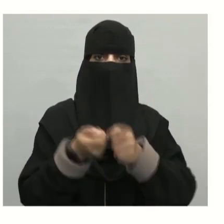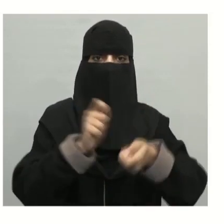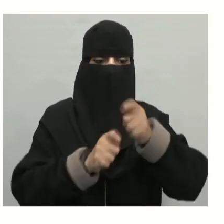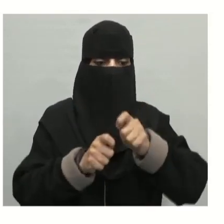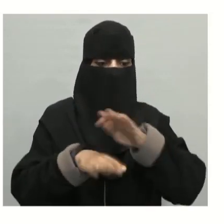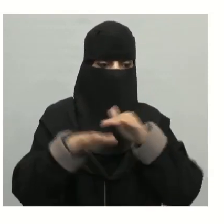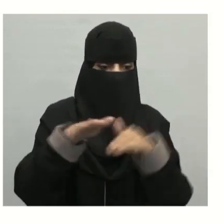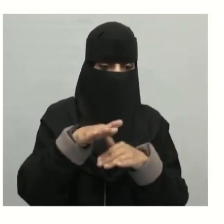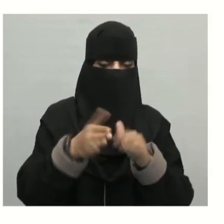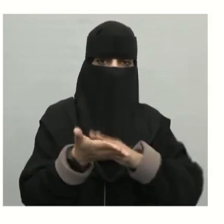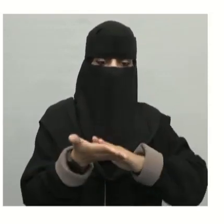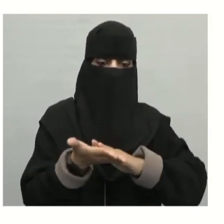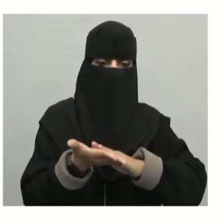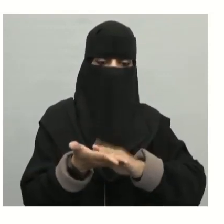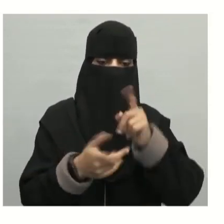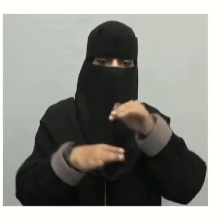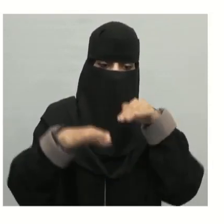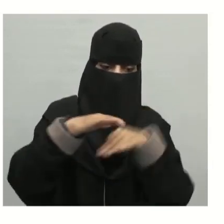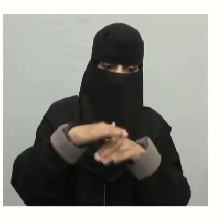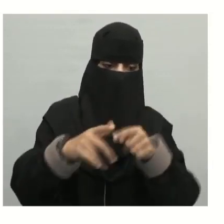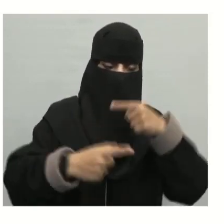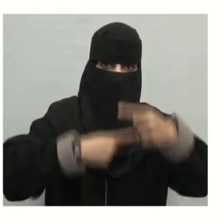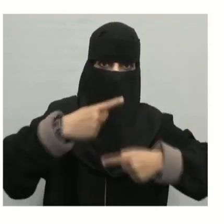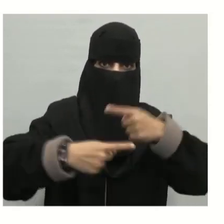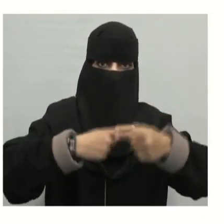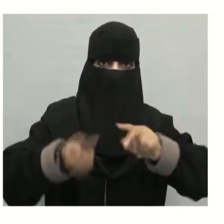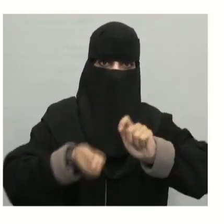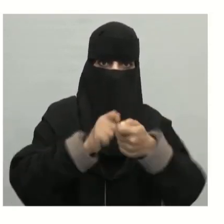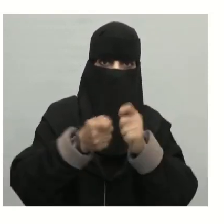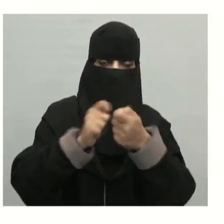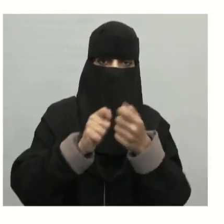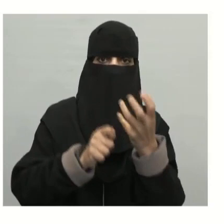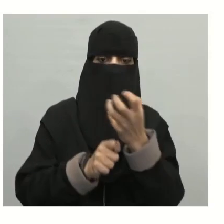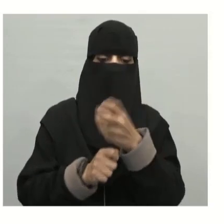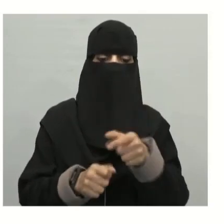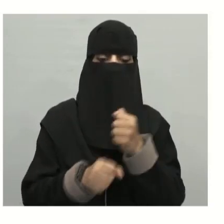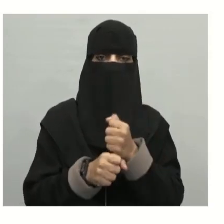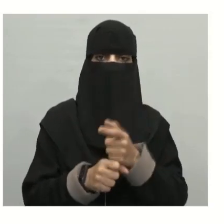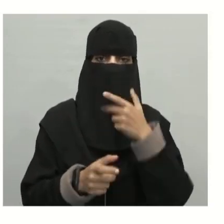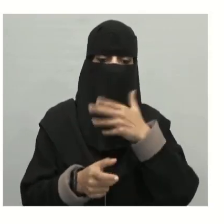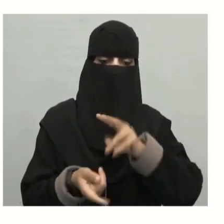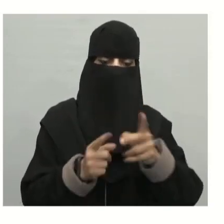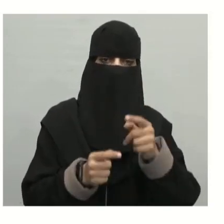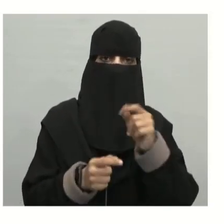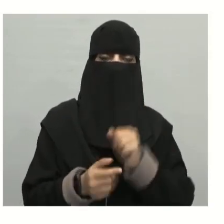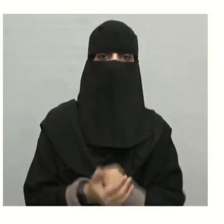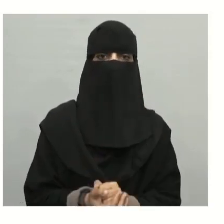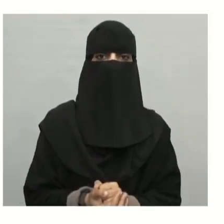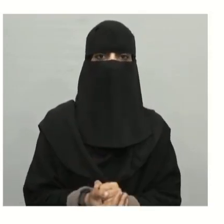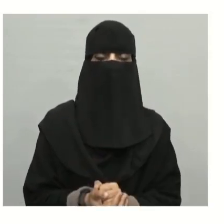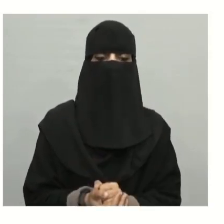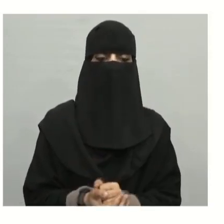الفيزيائيه على سطح الارض او في داخلها بشكل دائم على تغيير الصخور اذا تتغير الصخور بشكل مستمر